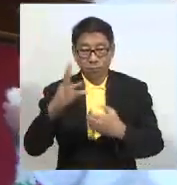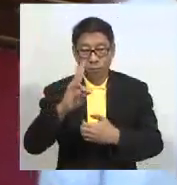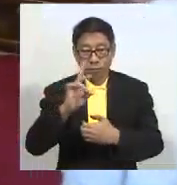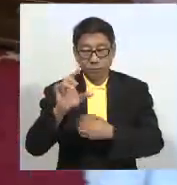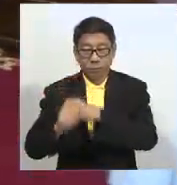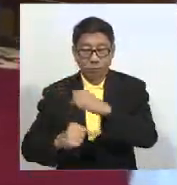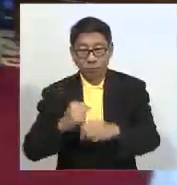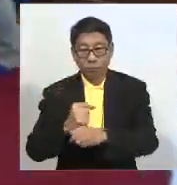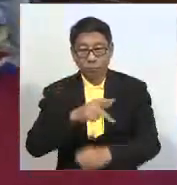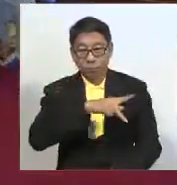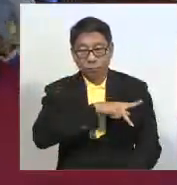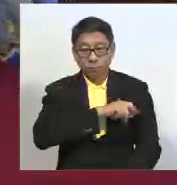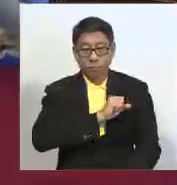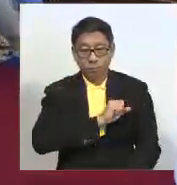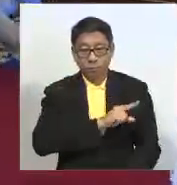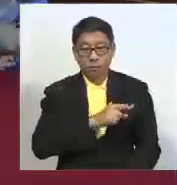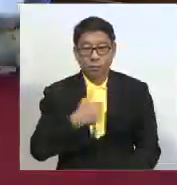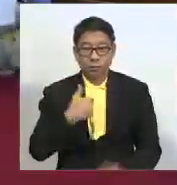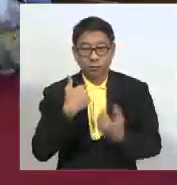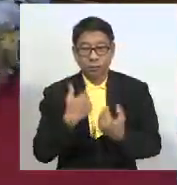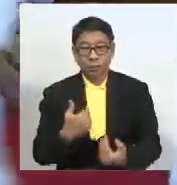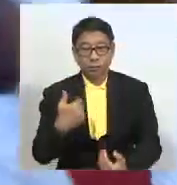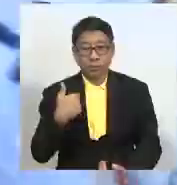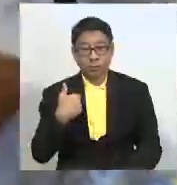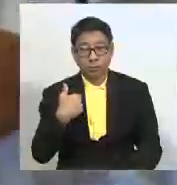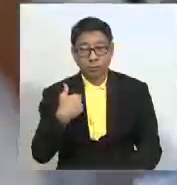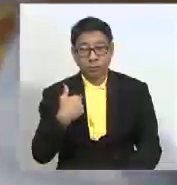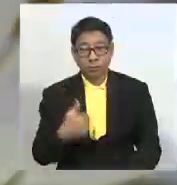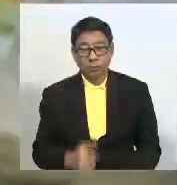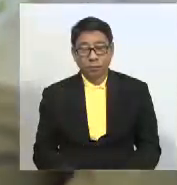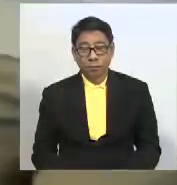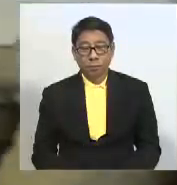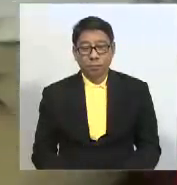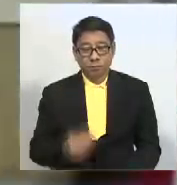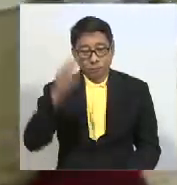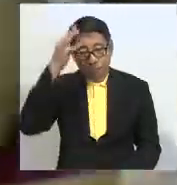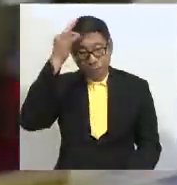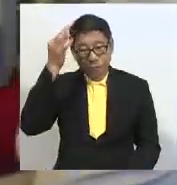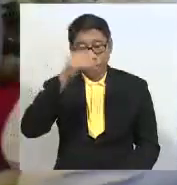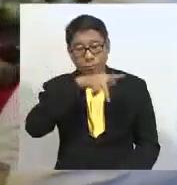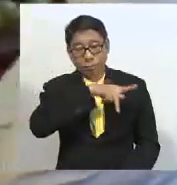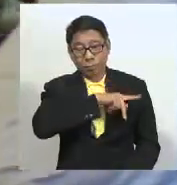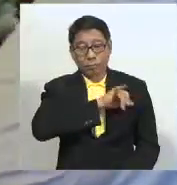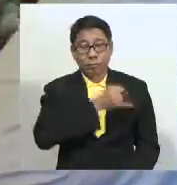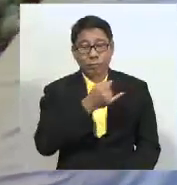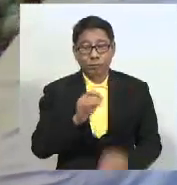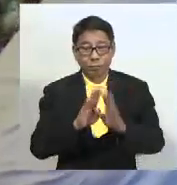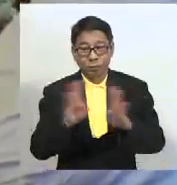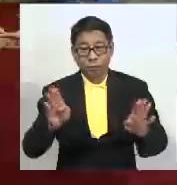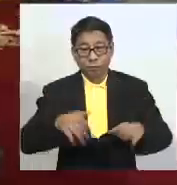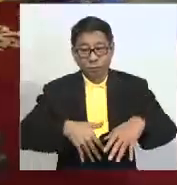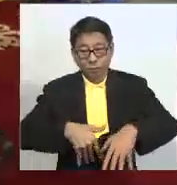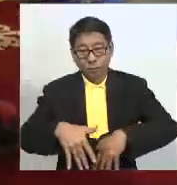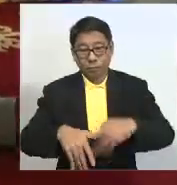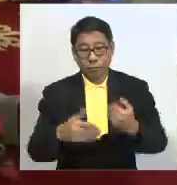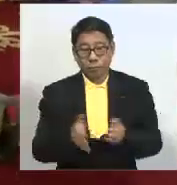ปีแห่งพระพุทธศาสนาเถรวาทนิกายลังกาวงศ์พระบรมเกศาธาตุจากประเทศศรีลังกาเปิดให้พุทธศาสนิ